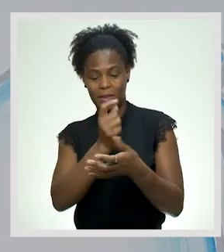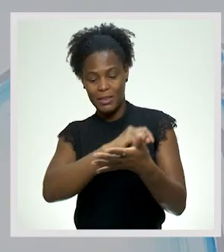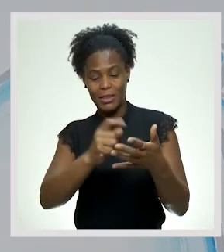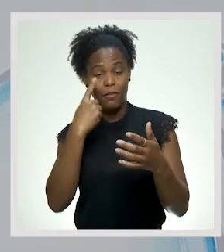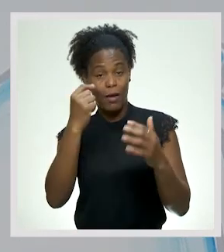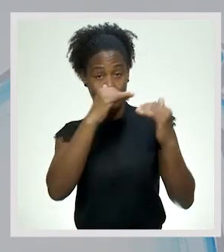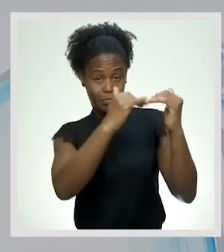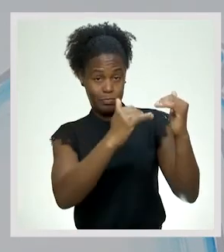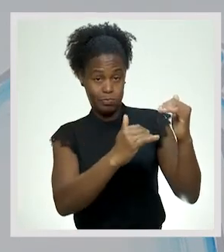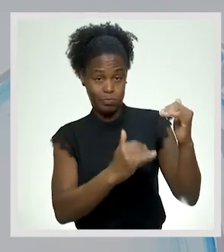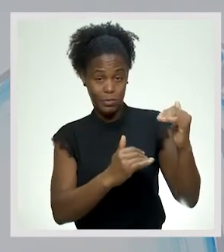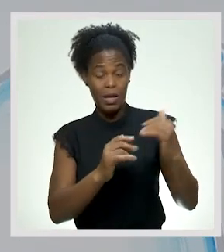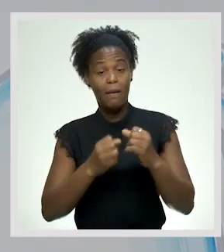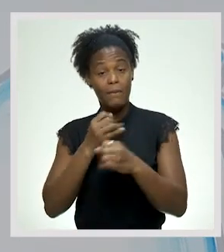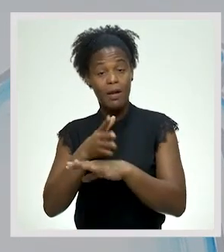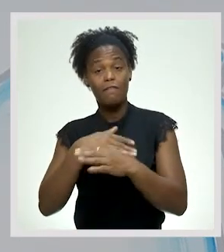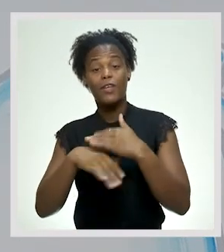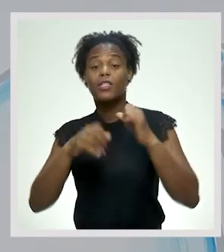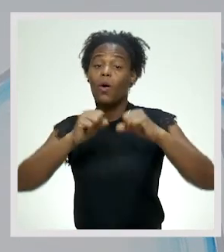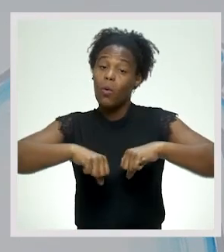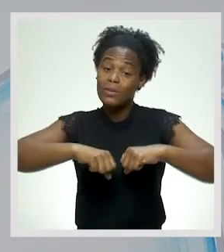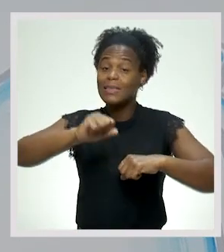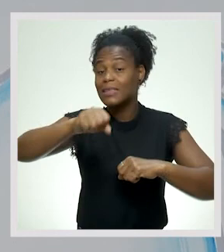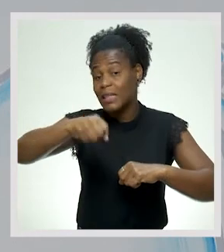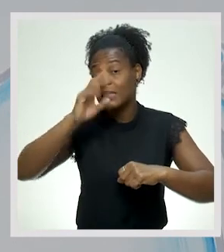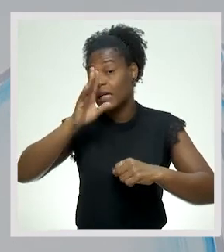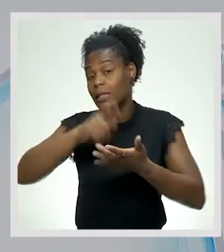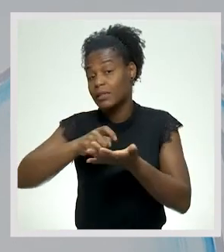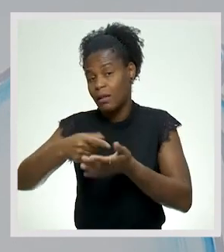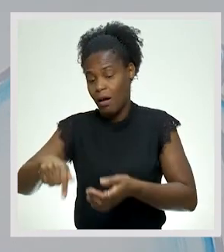les verbes, puis faites l'accord si nécessaire.